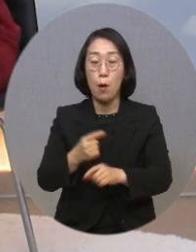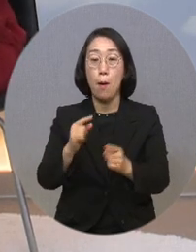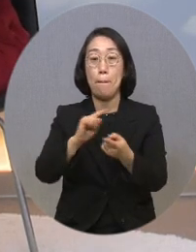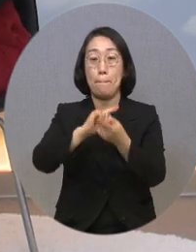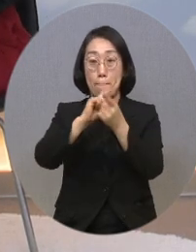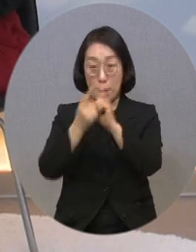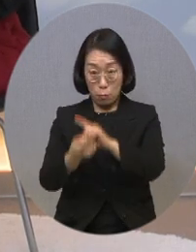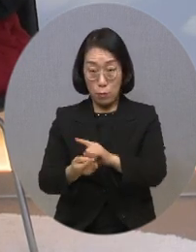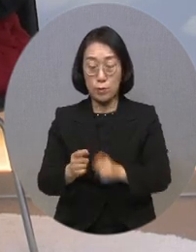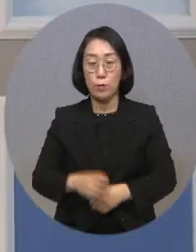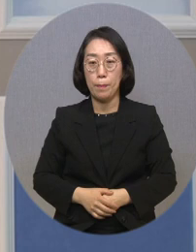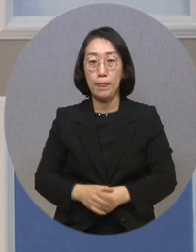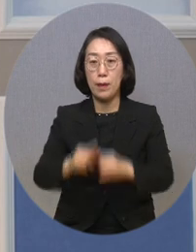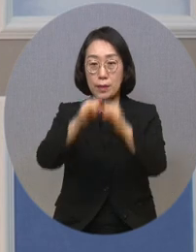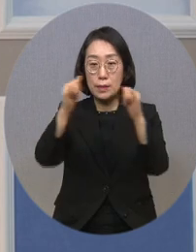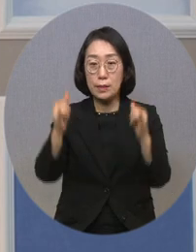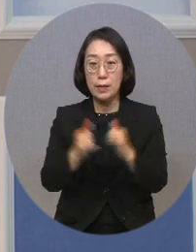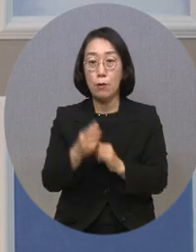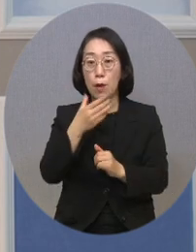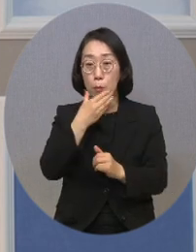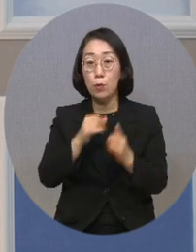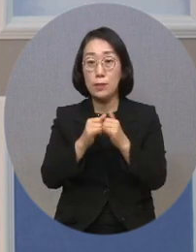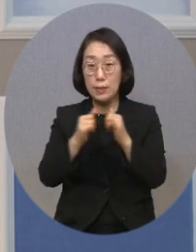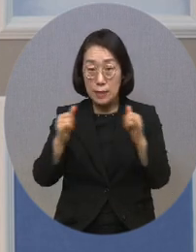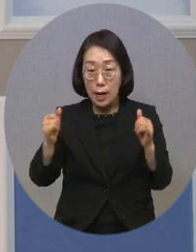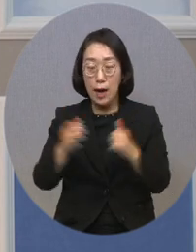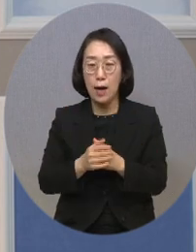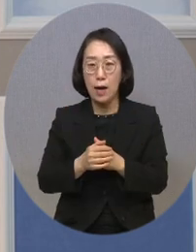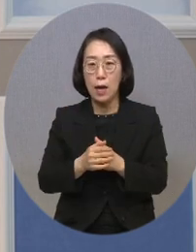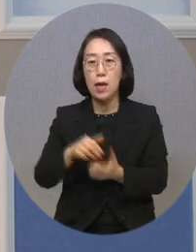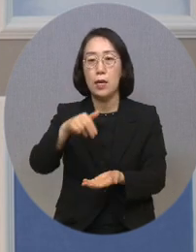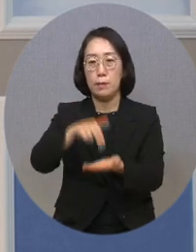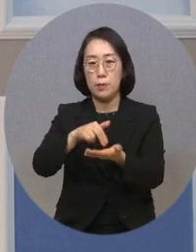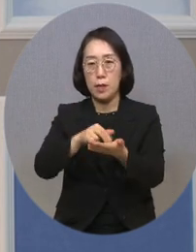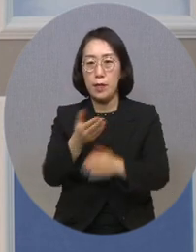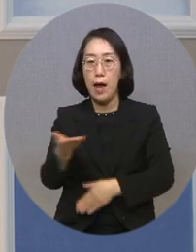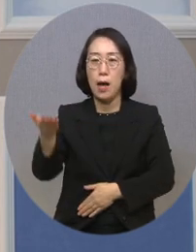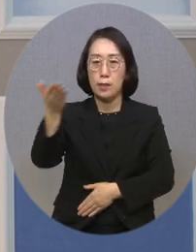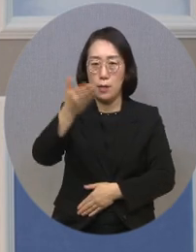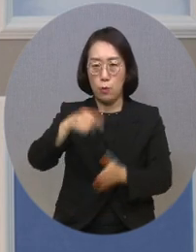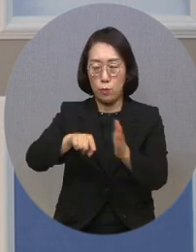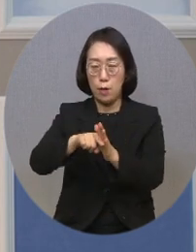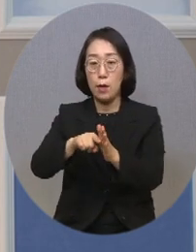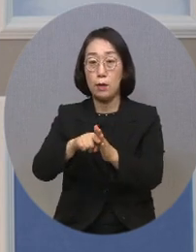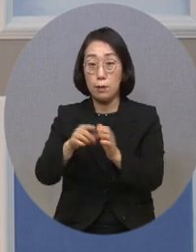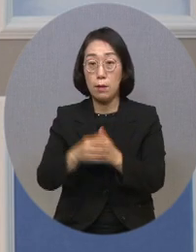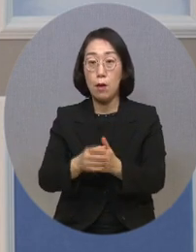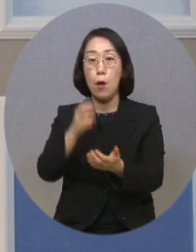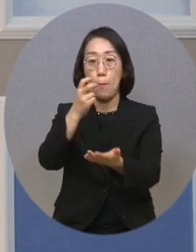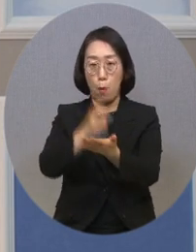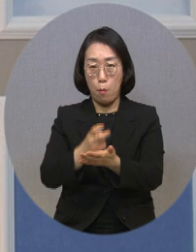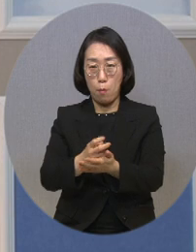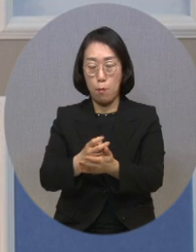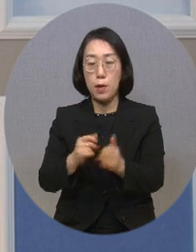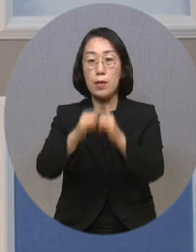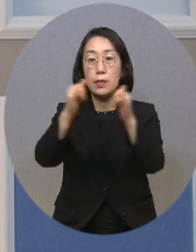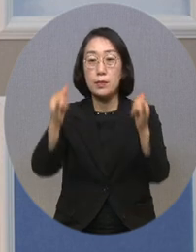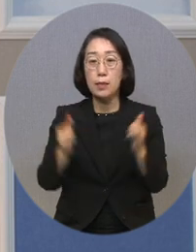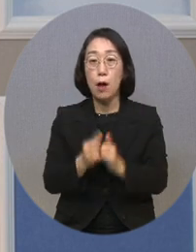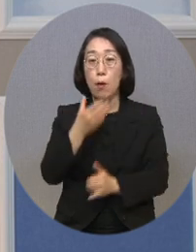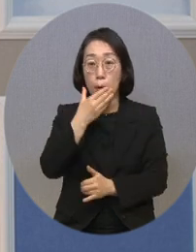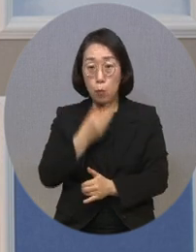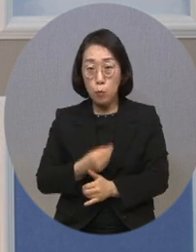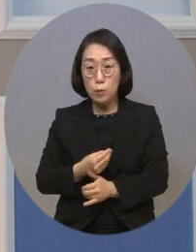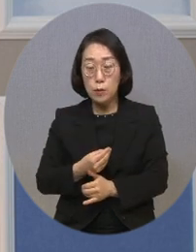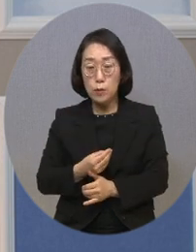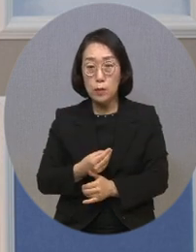올해 사회복지사 등의 처우 및 지위 향상을 위한 법률 시행이 10년이 지나가고 있는데요. 의회에서는 사회복지, 종사자 처우